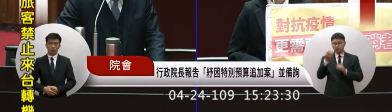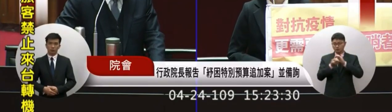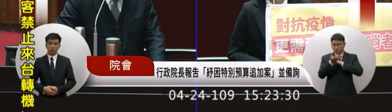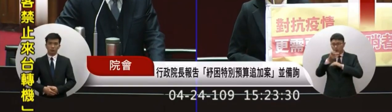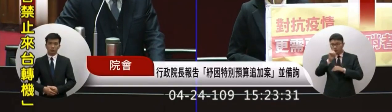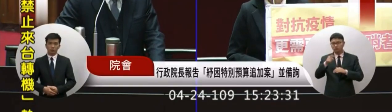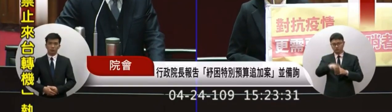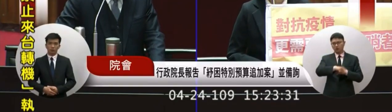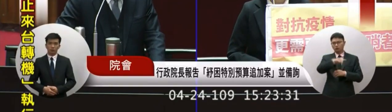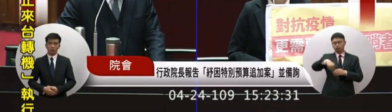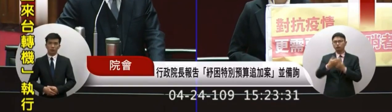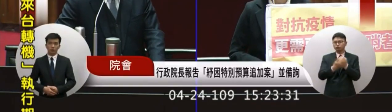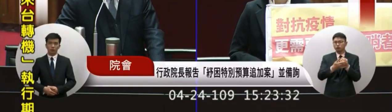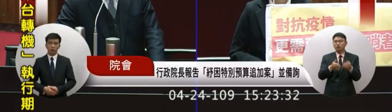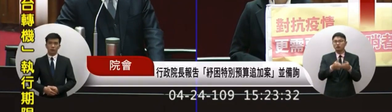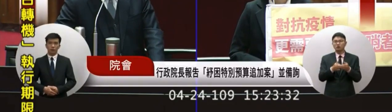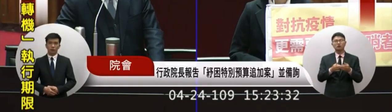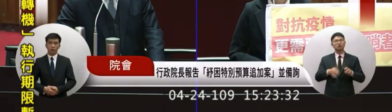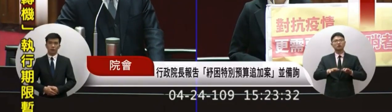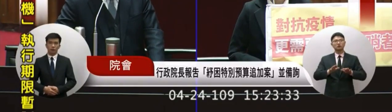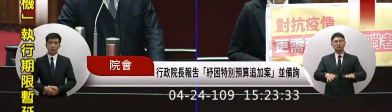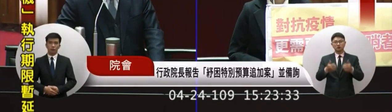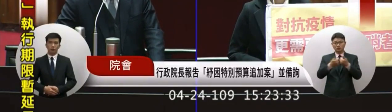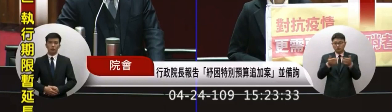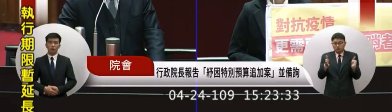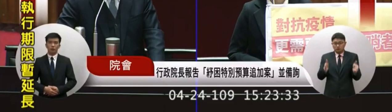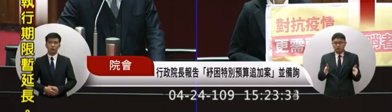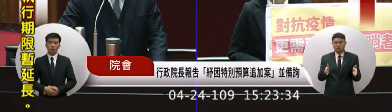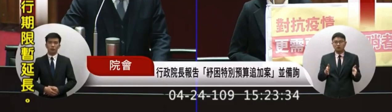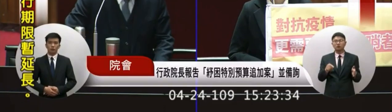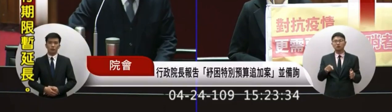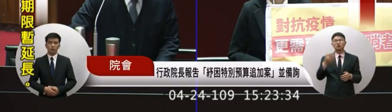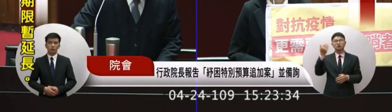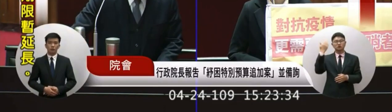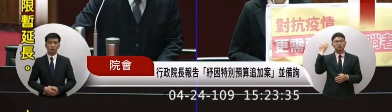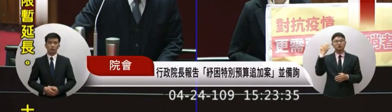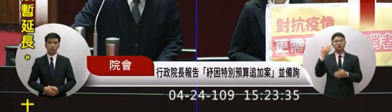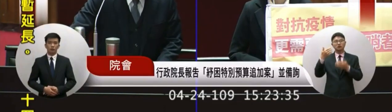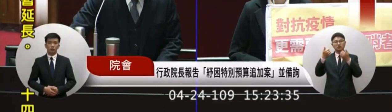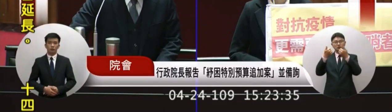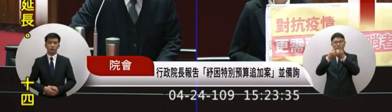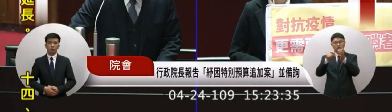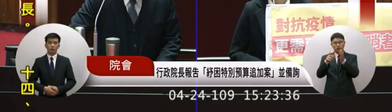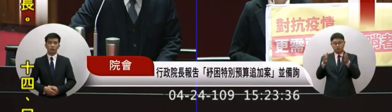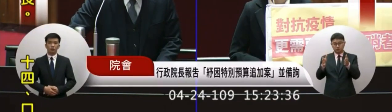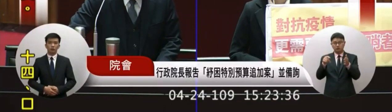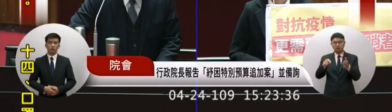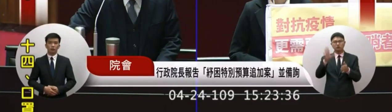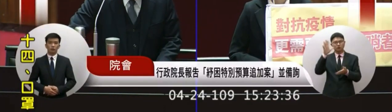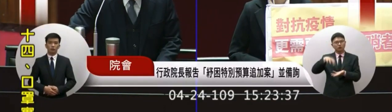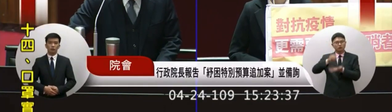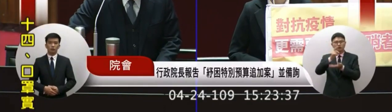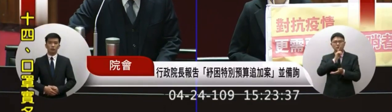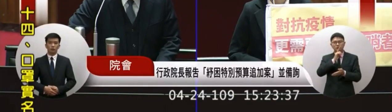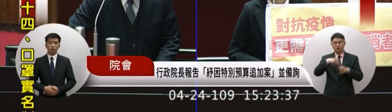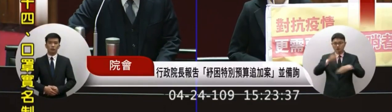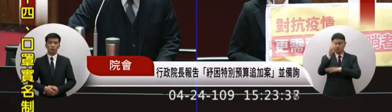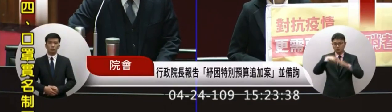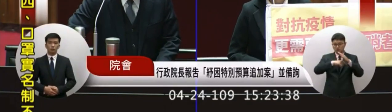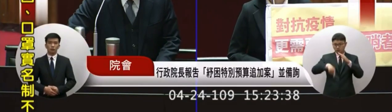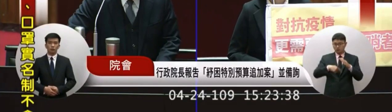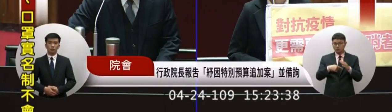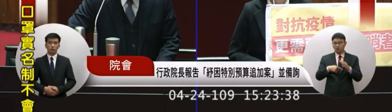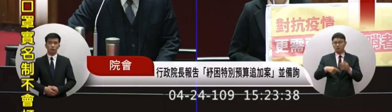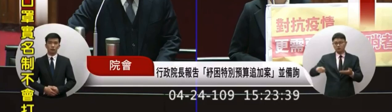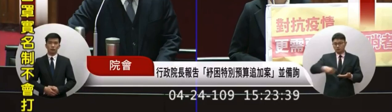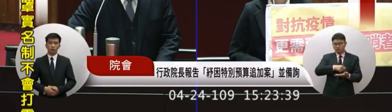护。但是我们可以看得到说目前其实在这个会期，因为届期不连续的情况，虽然上一届其实有提出行政院版的